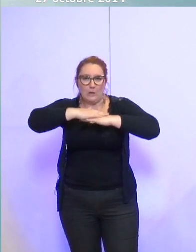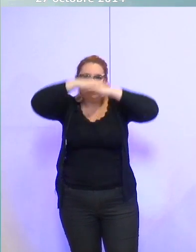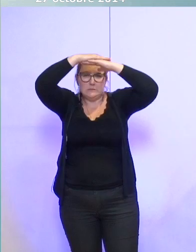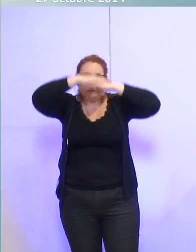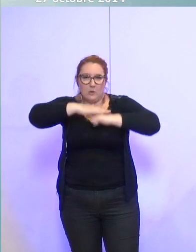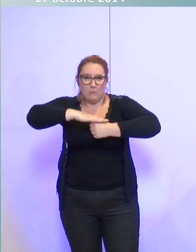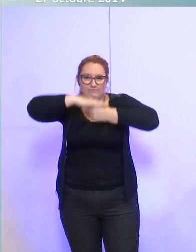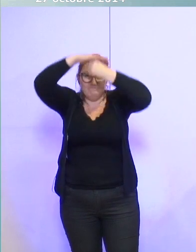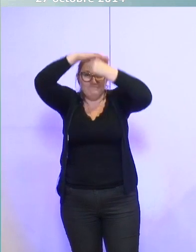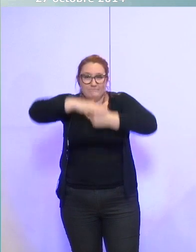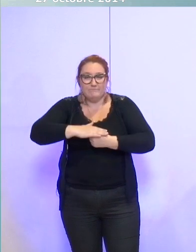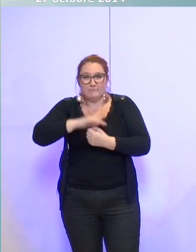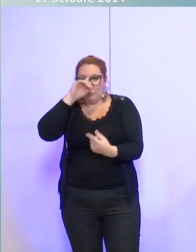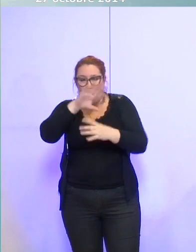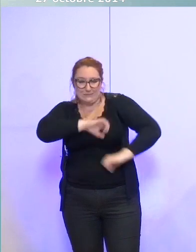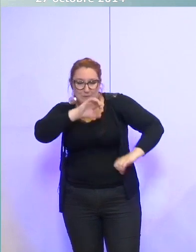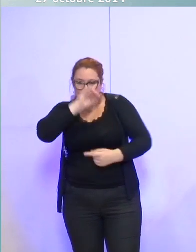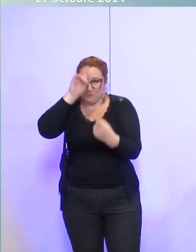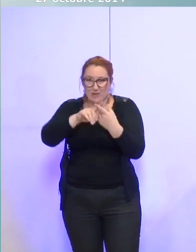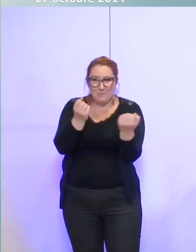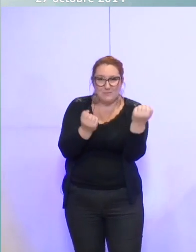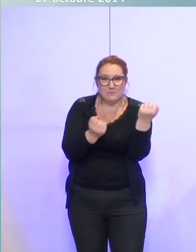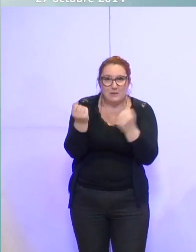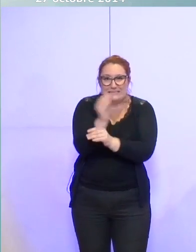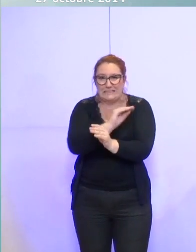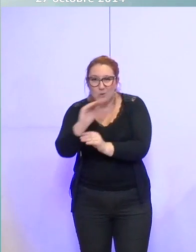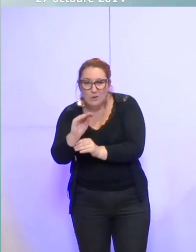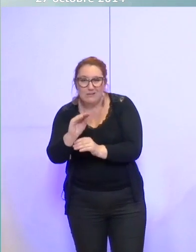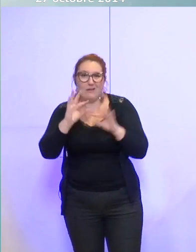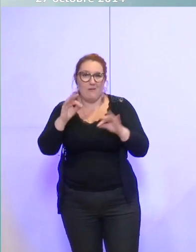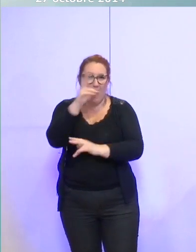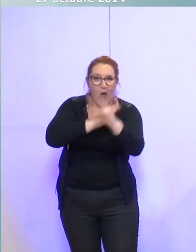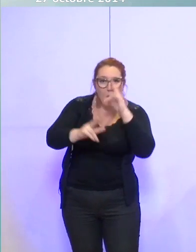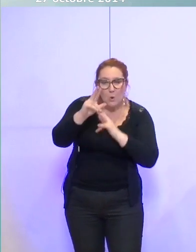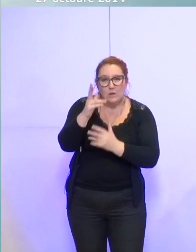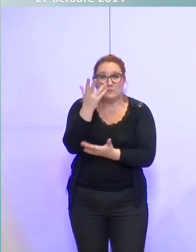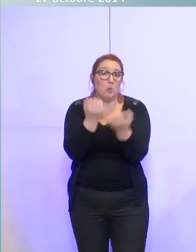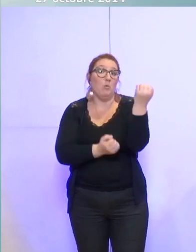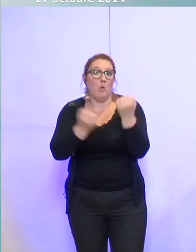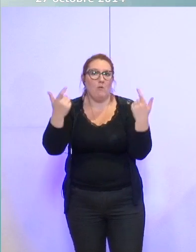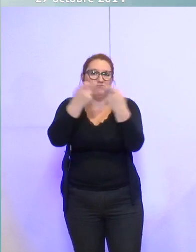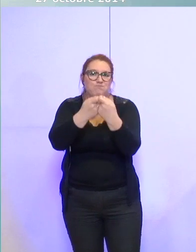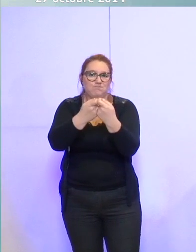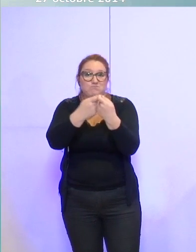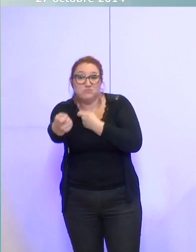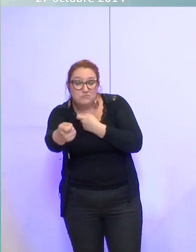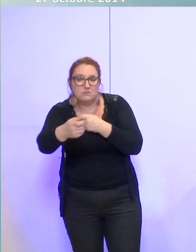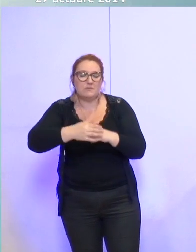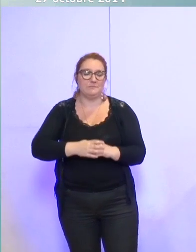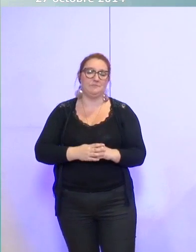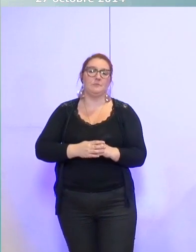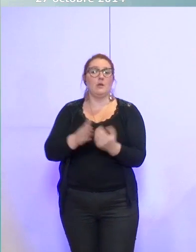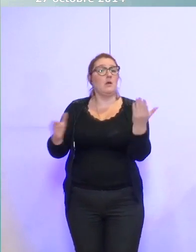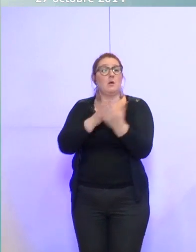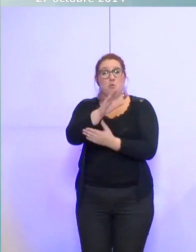expérimentations sur la question de la sécurité, sur la question de l'alcoolisme au volant. C'est donc un projet qui vise à regrouper